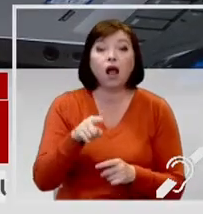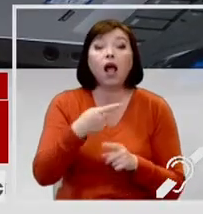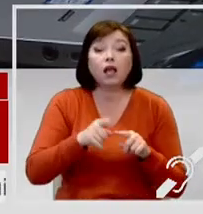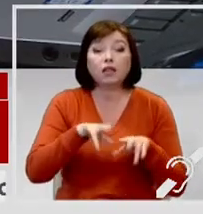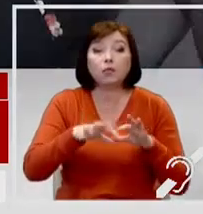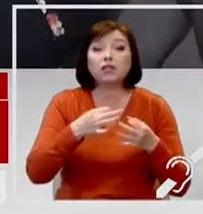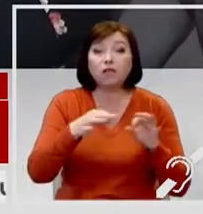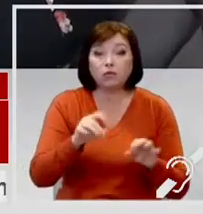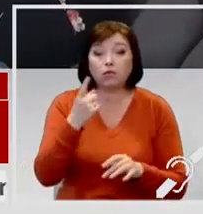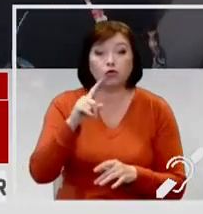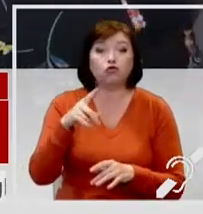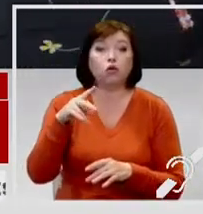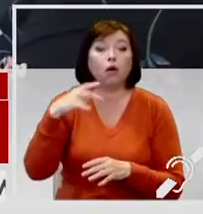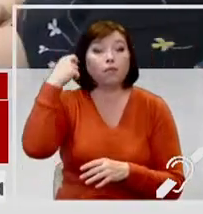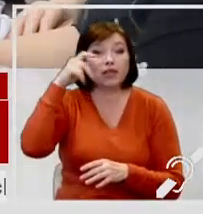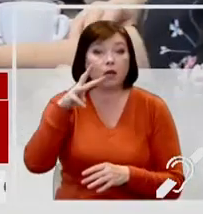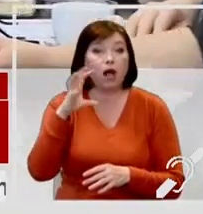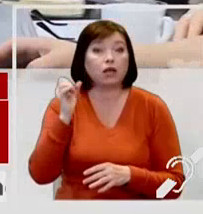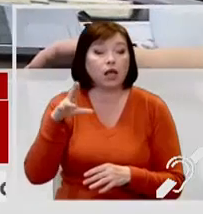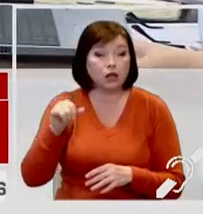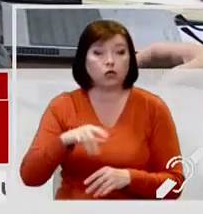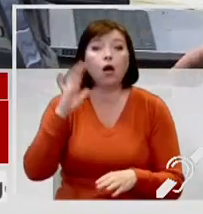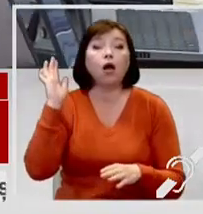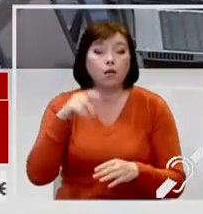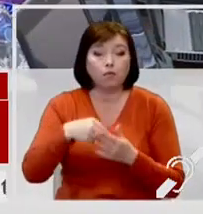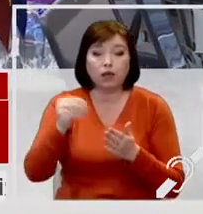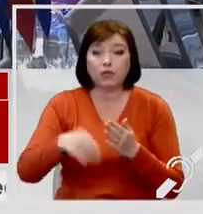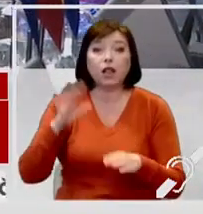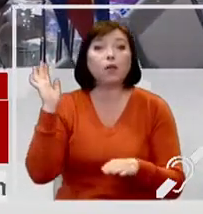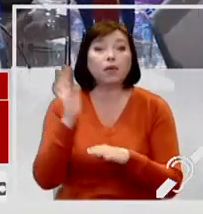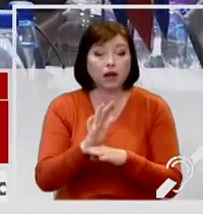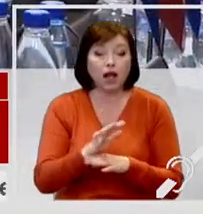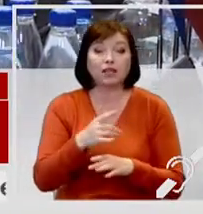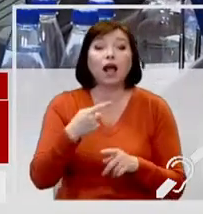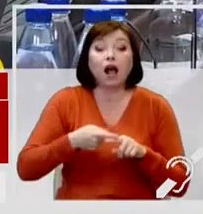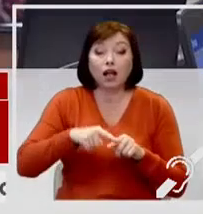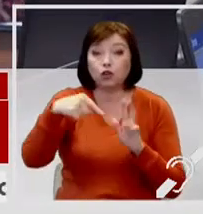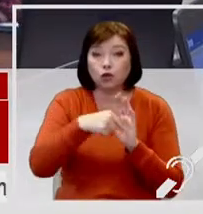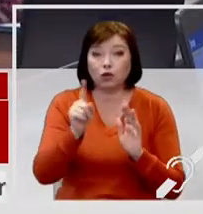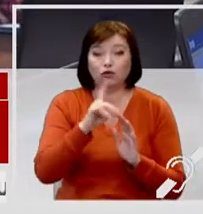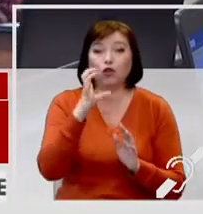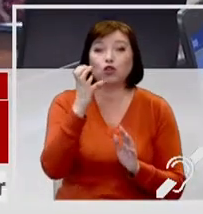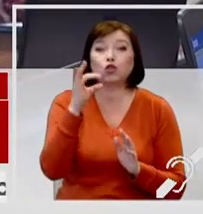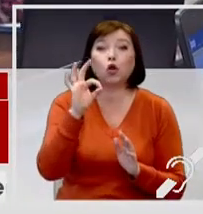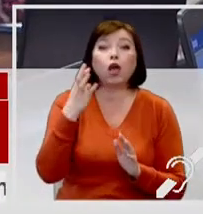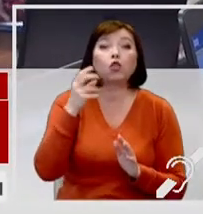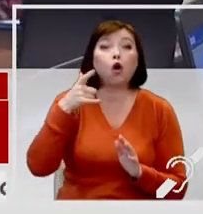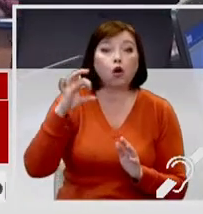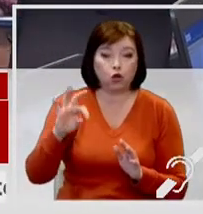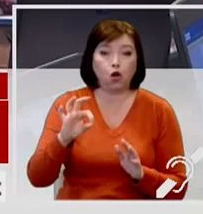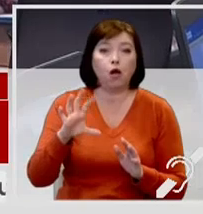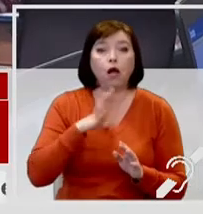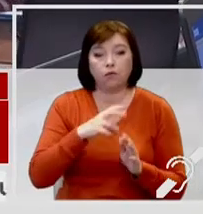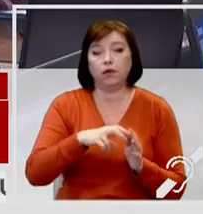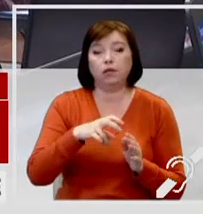vacant după ce președintele Maia Sandu a semnat decretul prin care procurorul general suspendat Alexandru Stoianoglu a